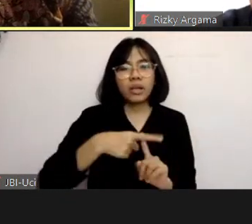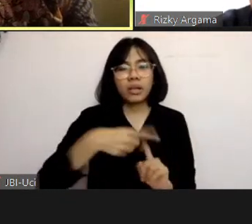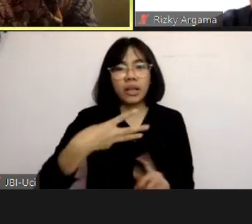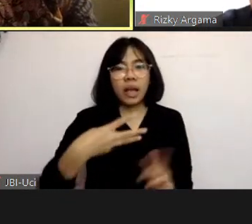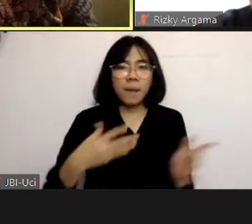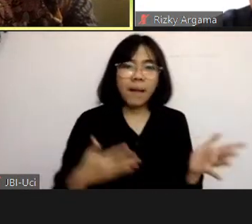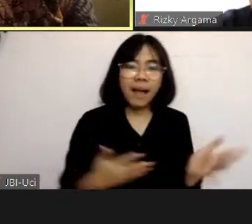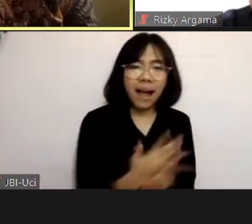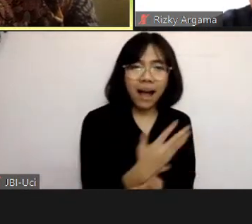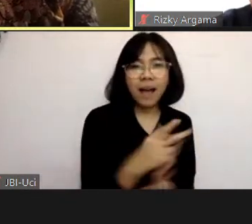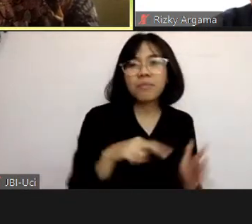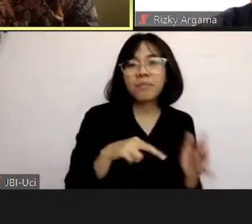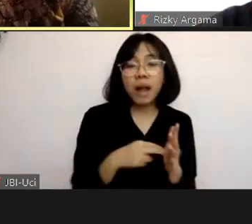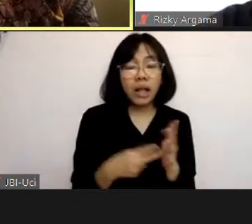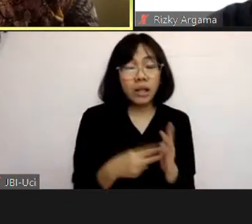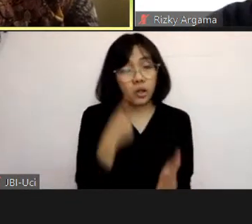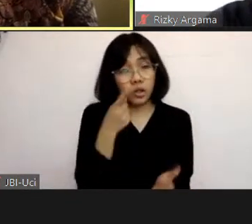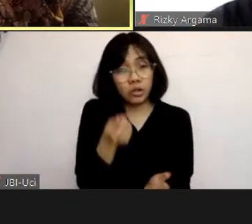represi terhadap